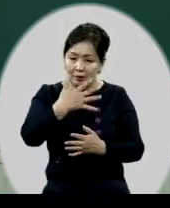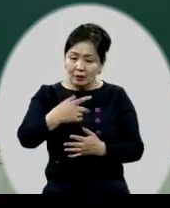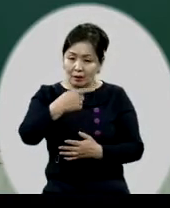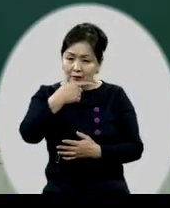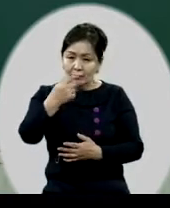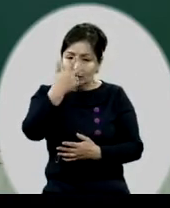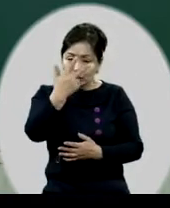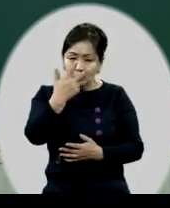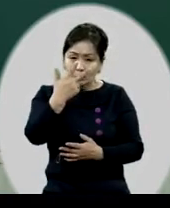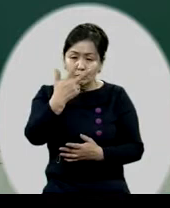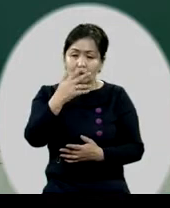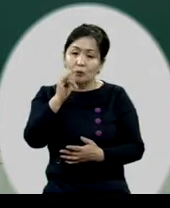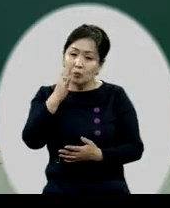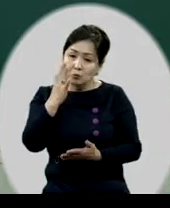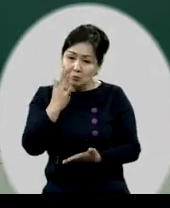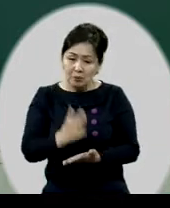5-3 хэмжээтэй.